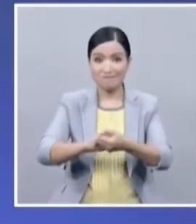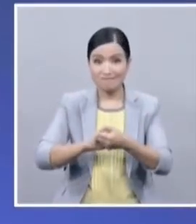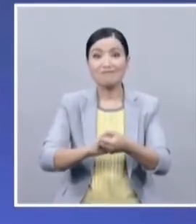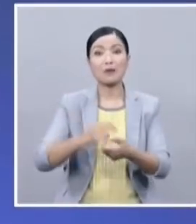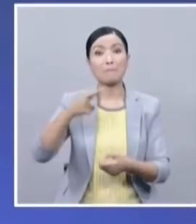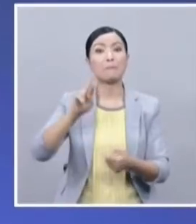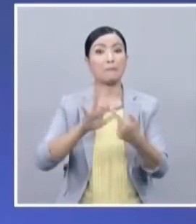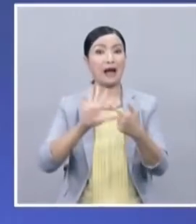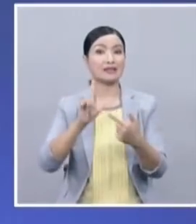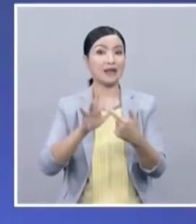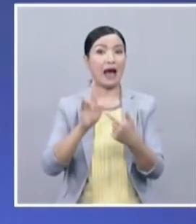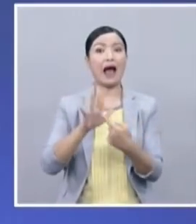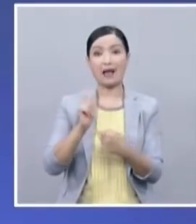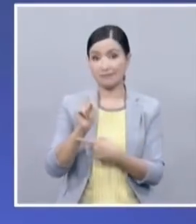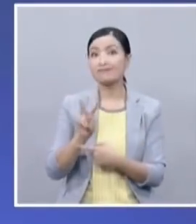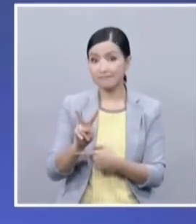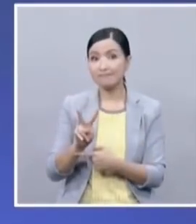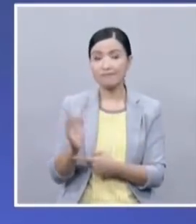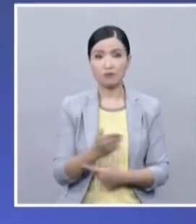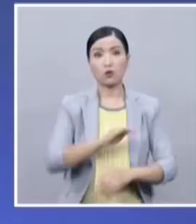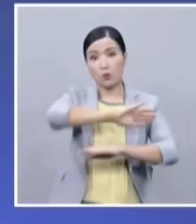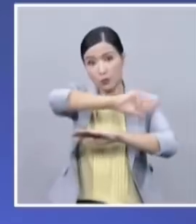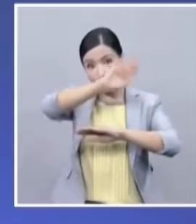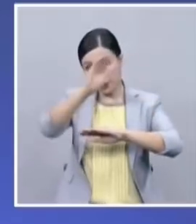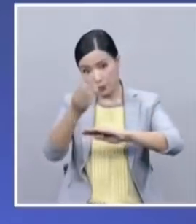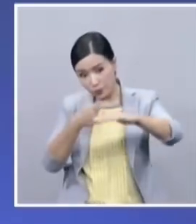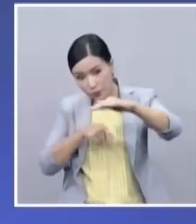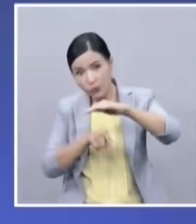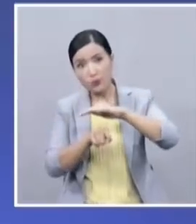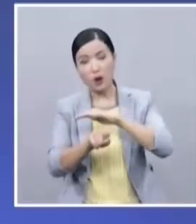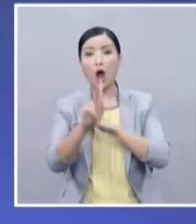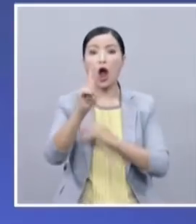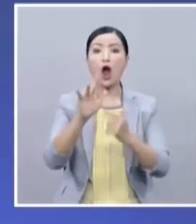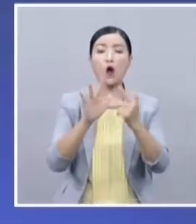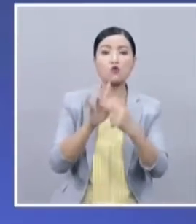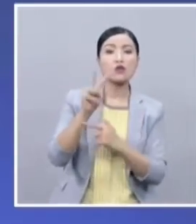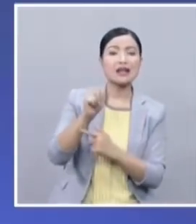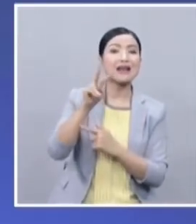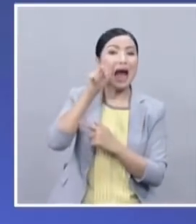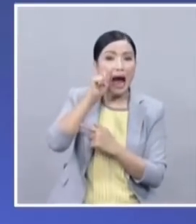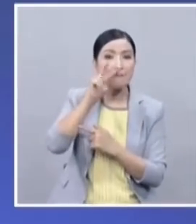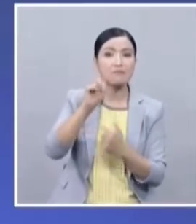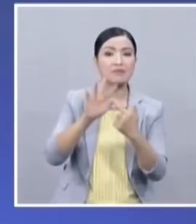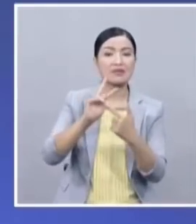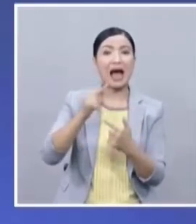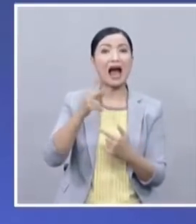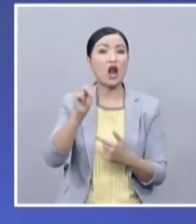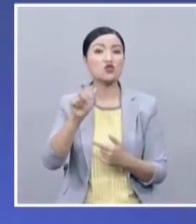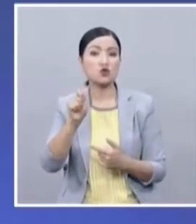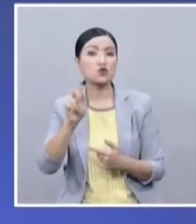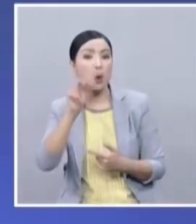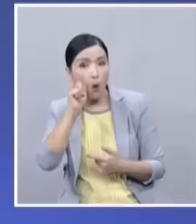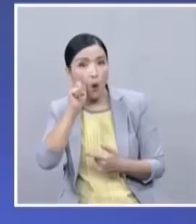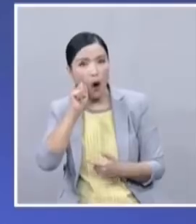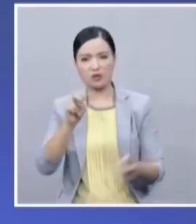ข้อมูลเกี่ยวกับวรรณอุทยานถ้ำหลวงขุนน้ำนางนอนแห่งนี้ผมเห็นว่าได้ถูกสำรวจแทบทุกมุมมองนะครับทั้งภายนอกภายใน